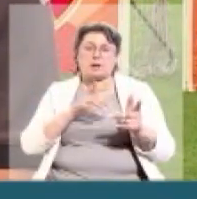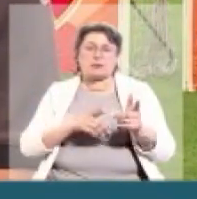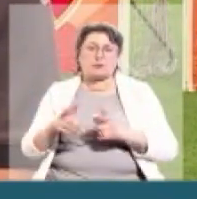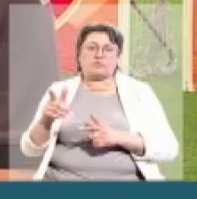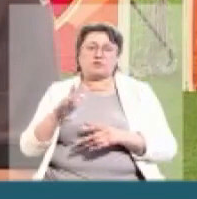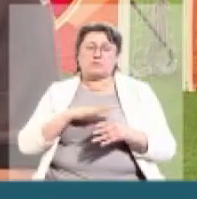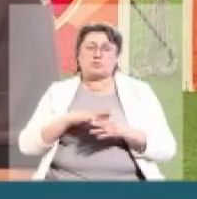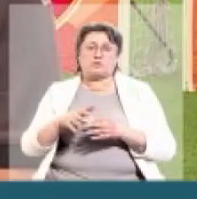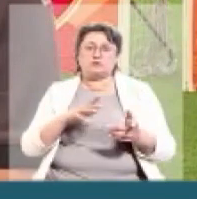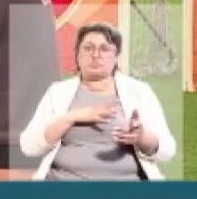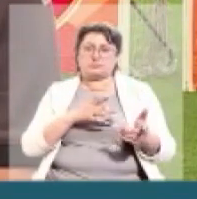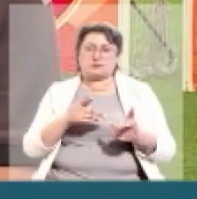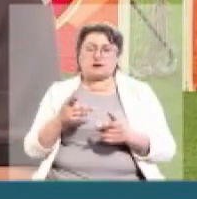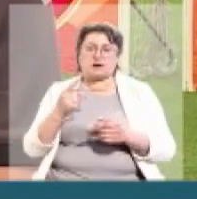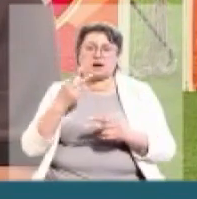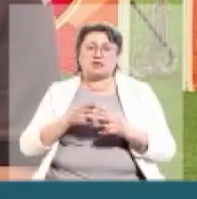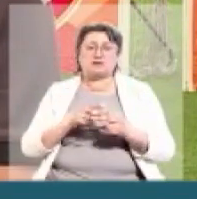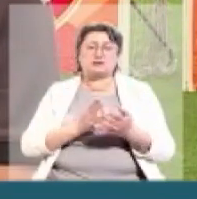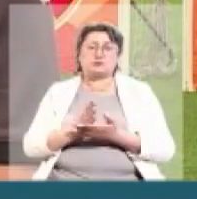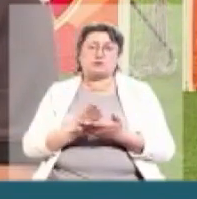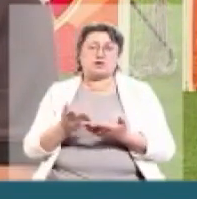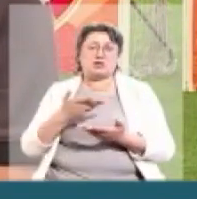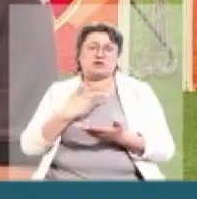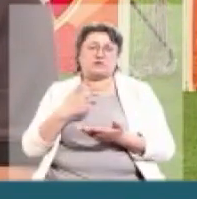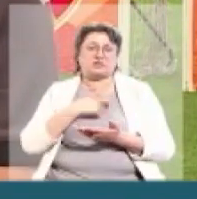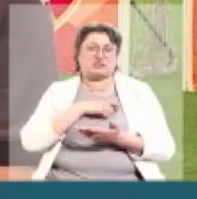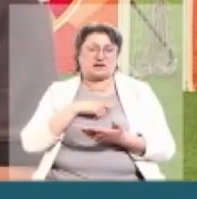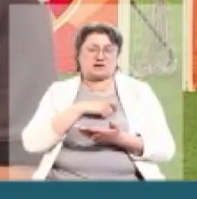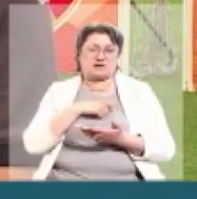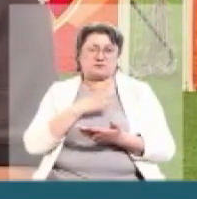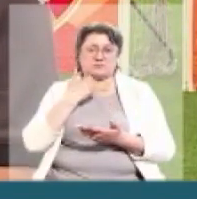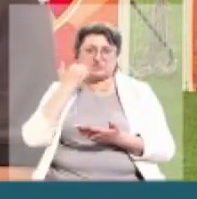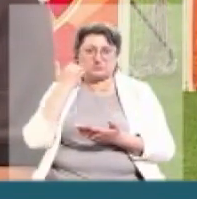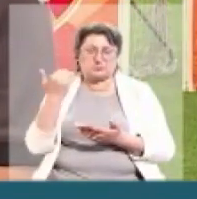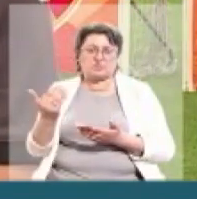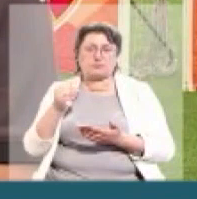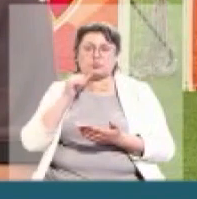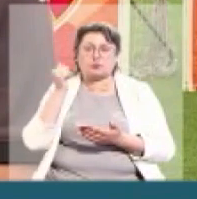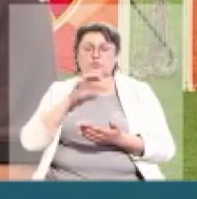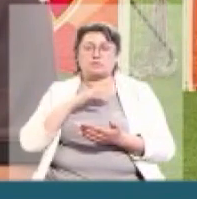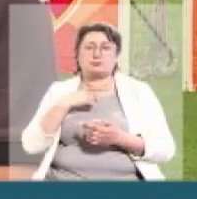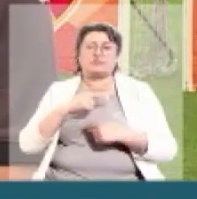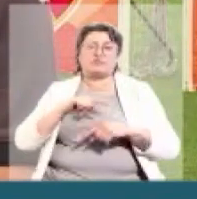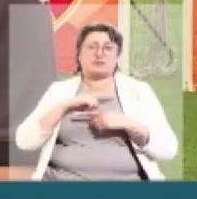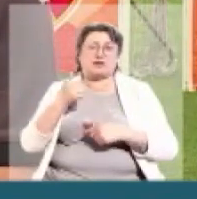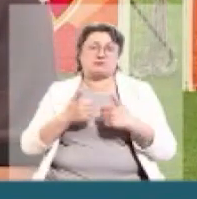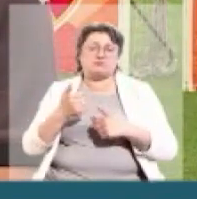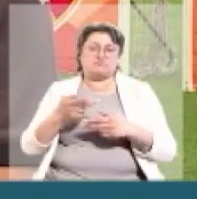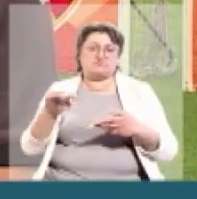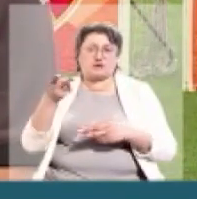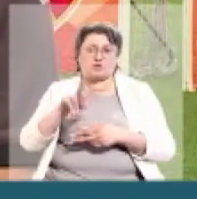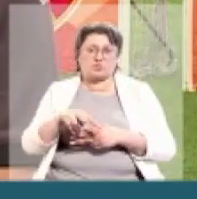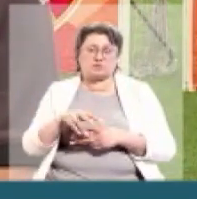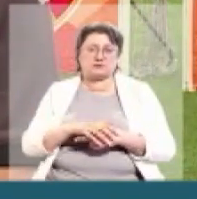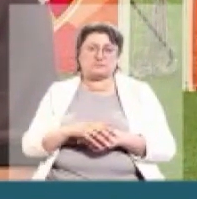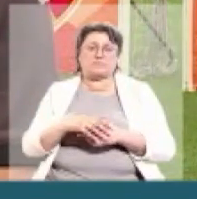Ұйымдастырушыларға алғысымыз шексіз. Дайындық барысында ойластырған жоспарымыз толыққанды іске асты. Бұл бапкеріміздің жемісі деп ойлаймын. Былтыр біз финалда